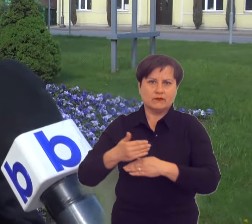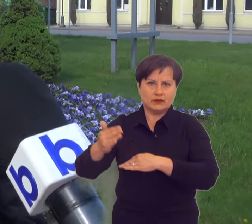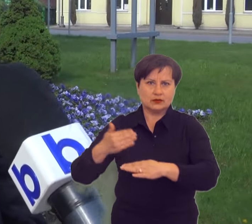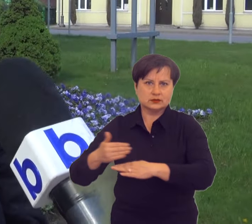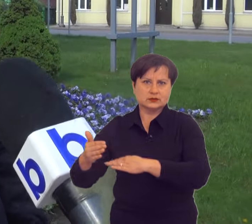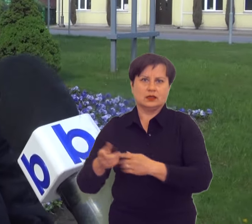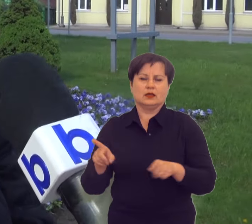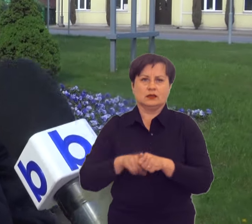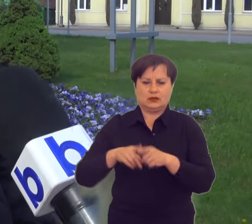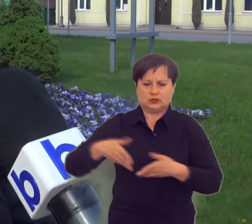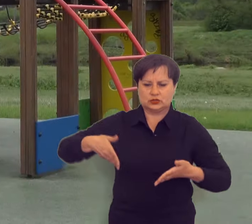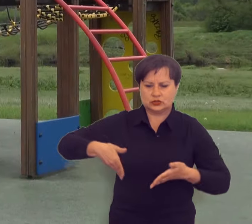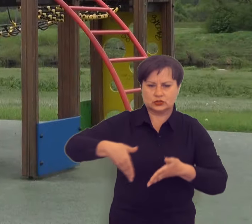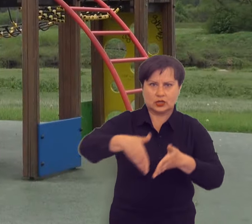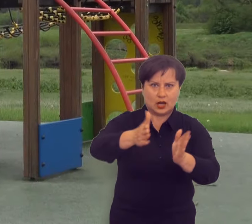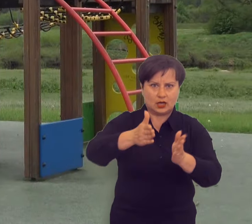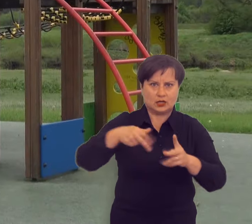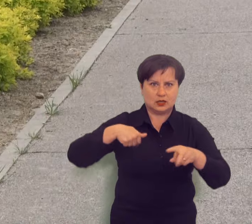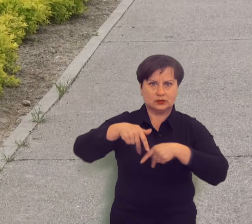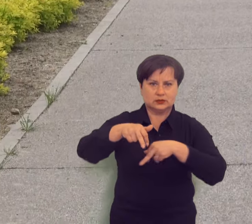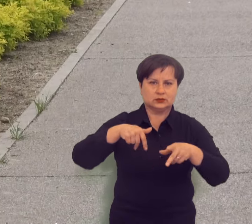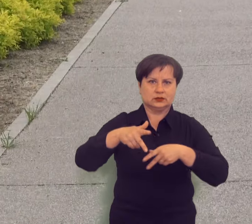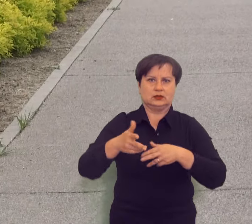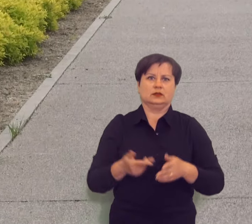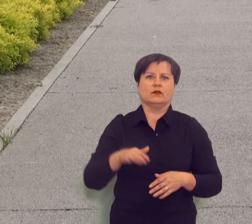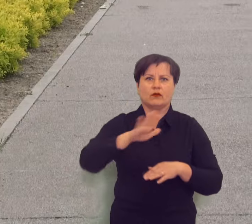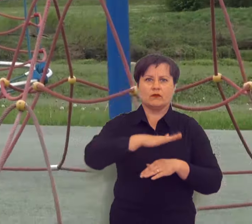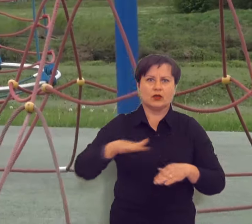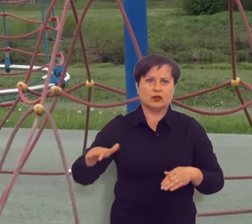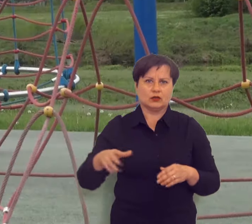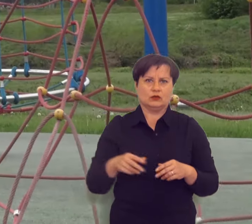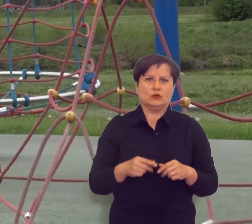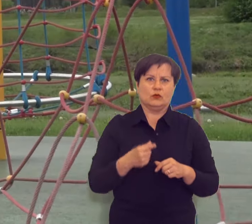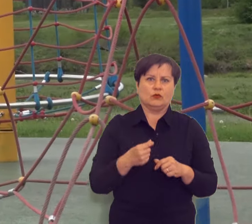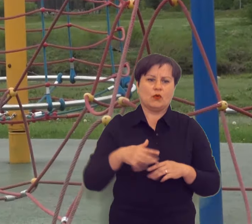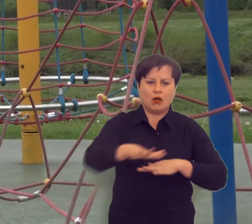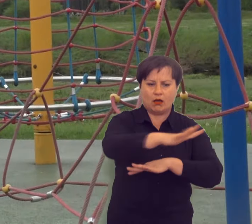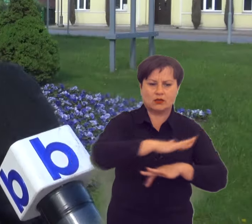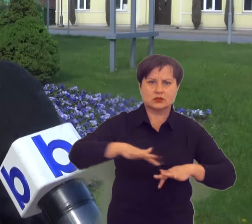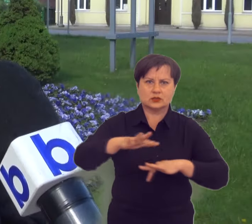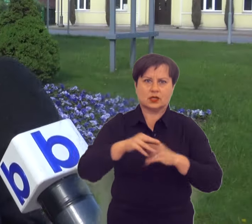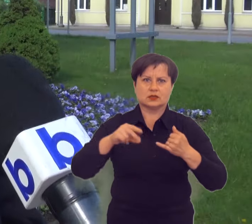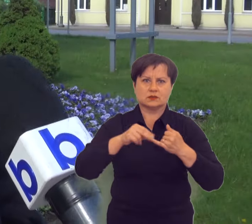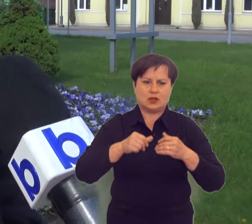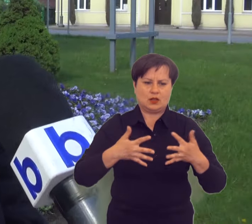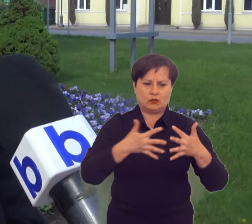Šaligatviai, kelkraščiai, vaikų žaidimų aikštelėse, smėlio dėžių